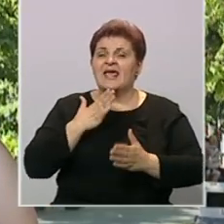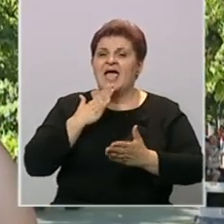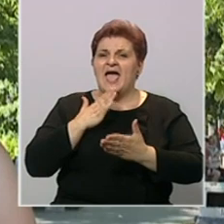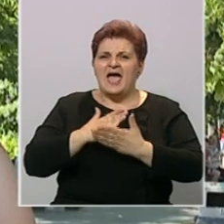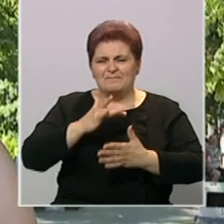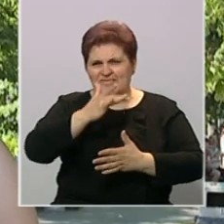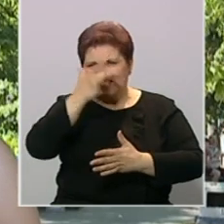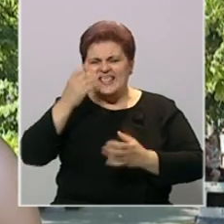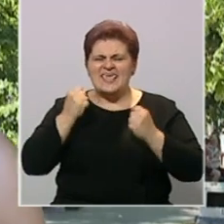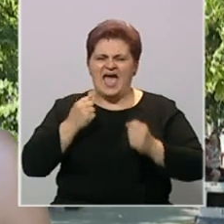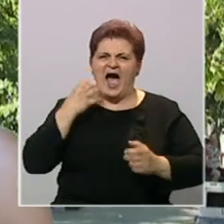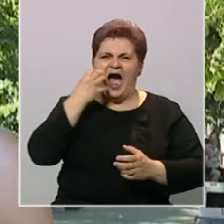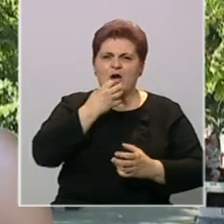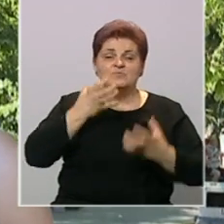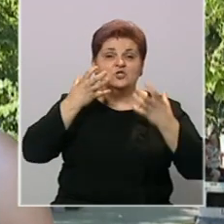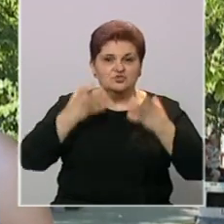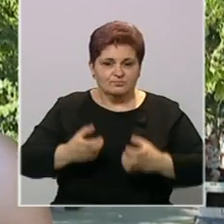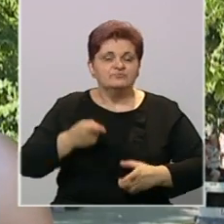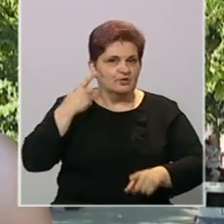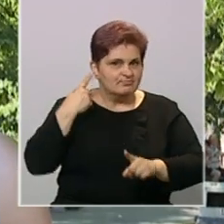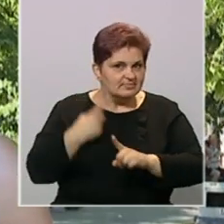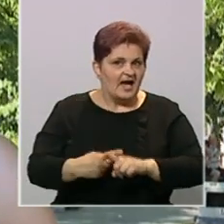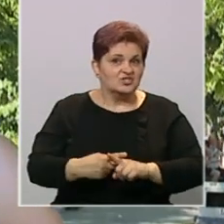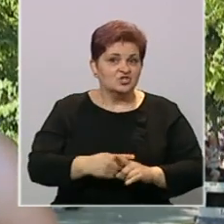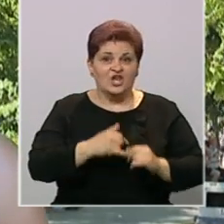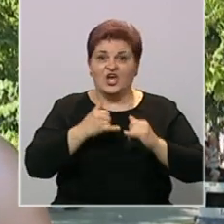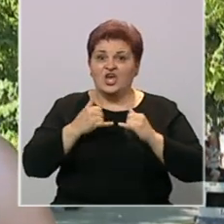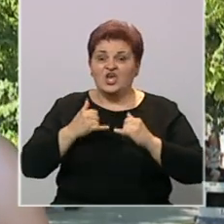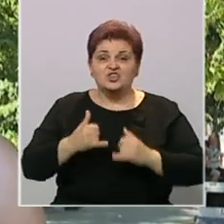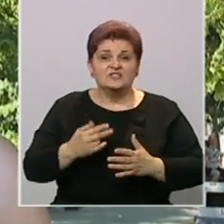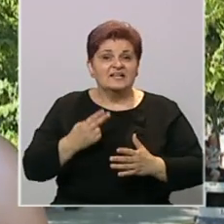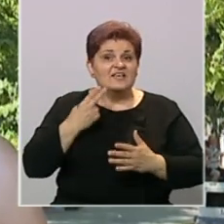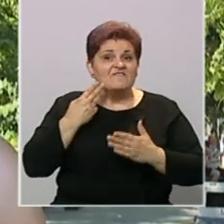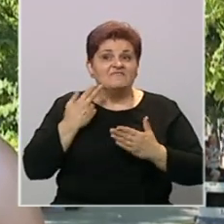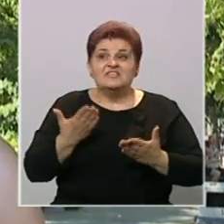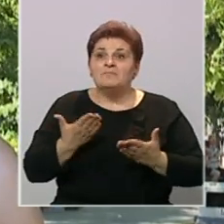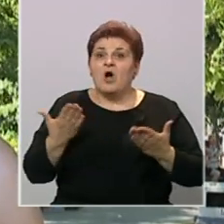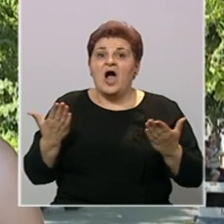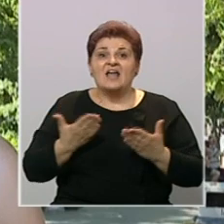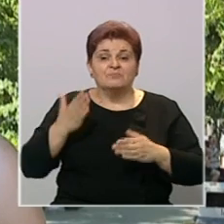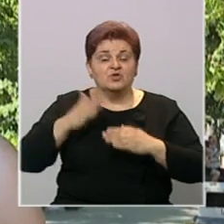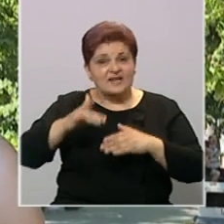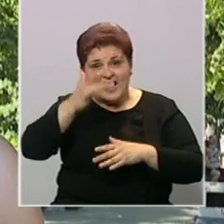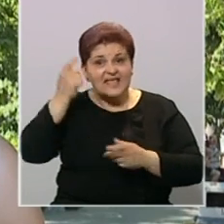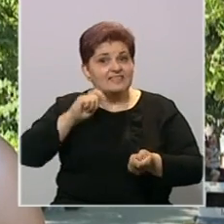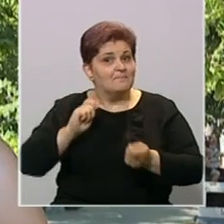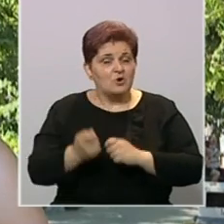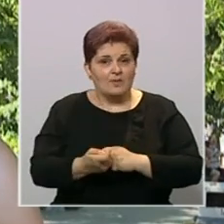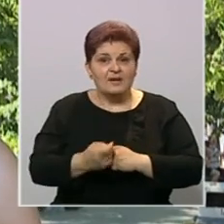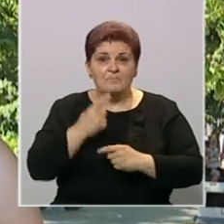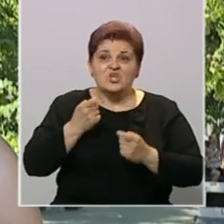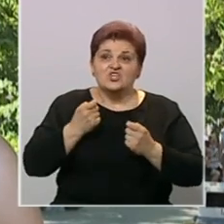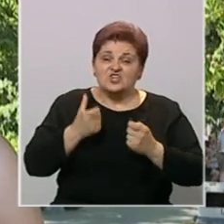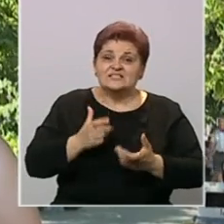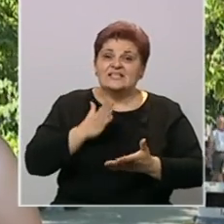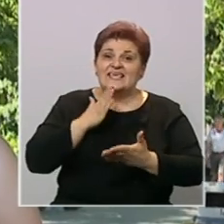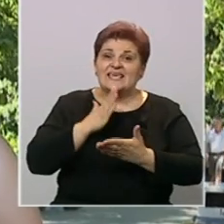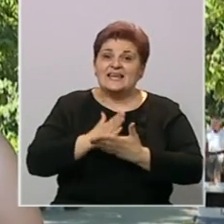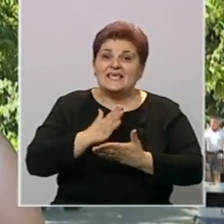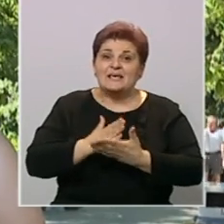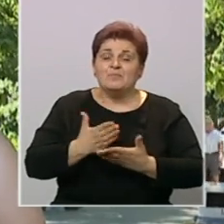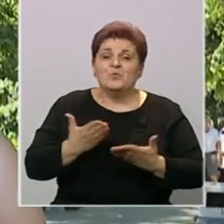leto veoma toplo i sušno, i to se ostvarilo do sada i ne vidimo nekakvu značajnu promjenu do kraja leta. Naravno, postoji šansa da ovo bude tih